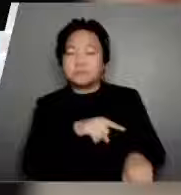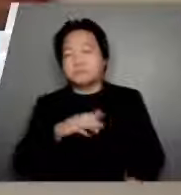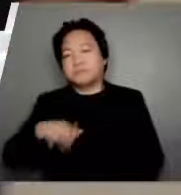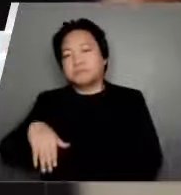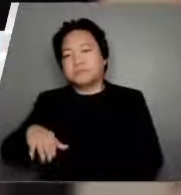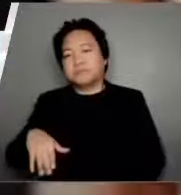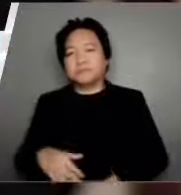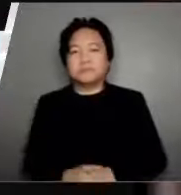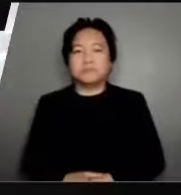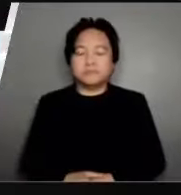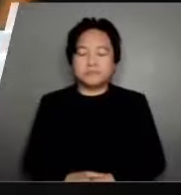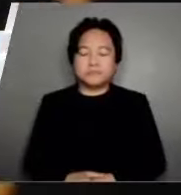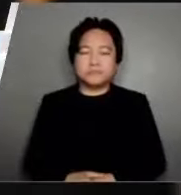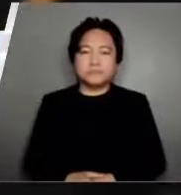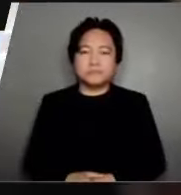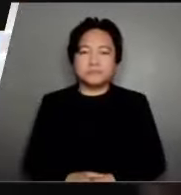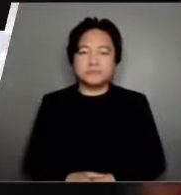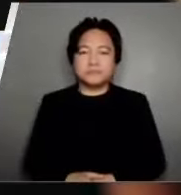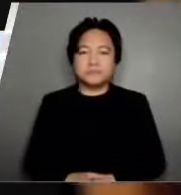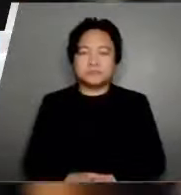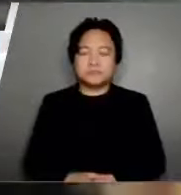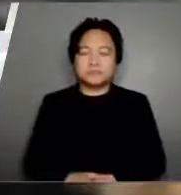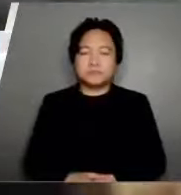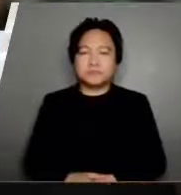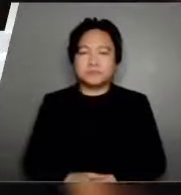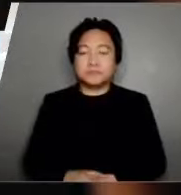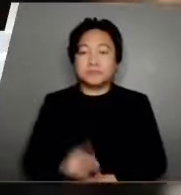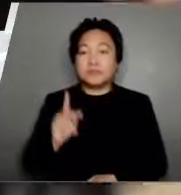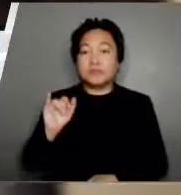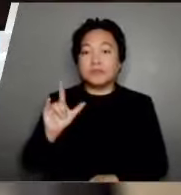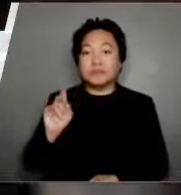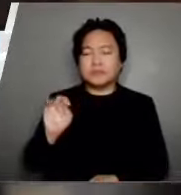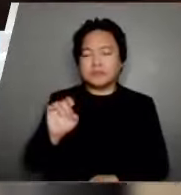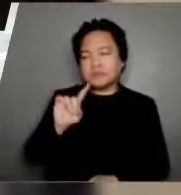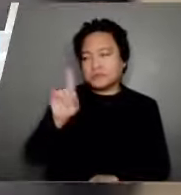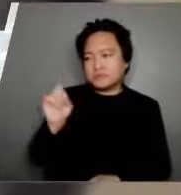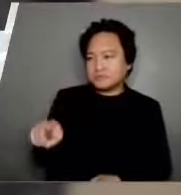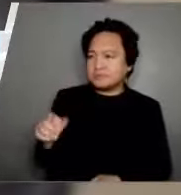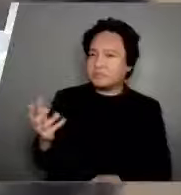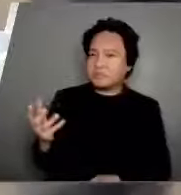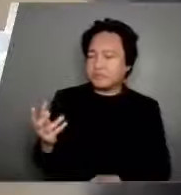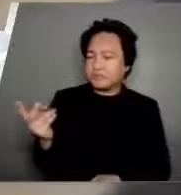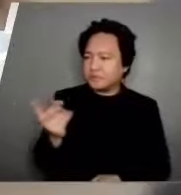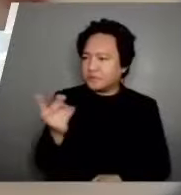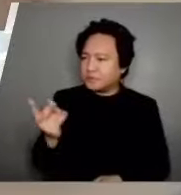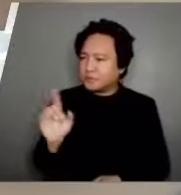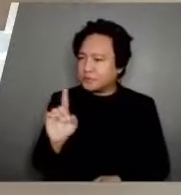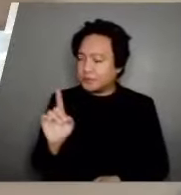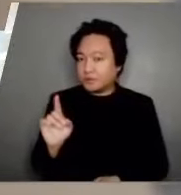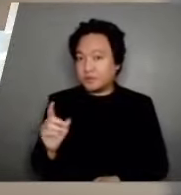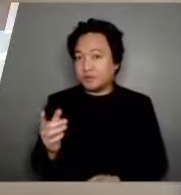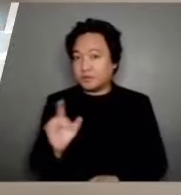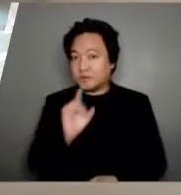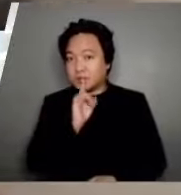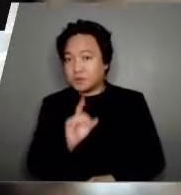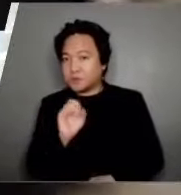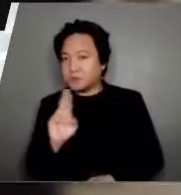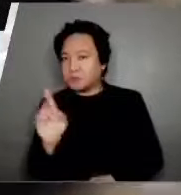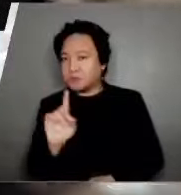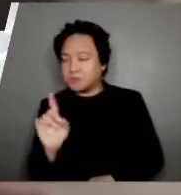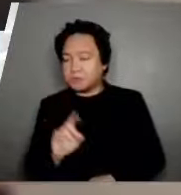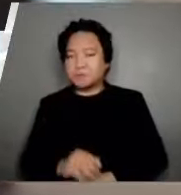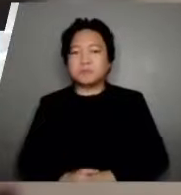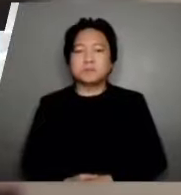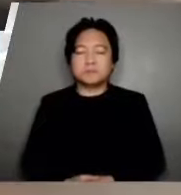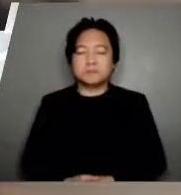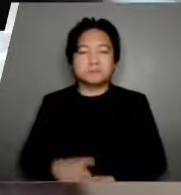viral video? Nang tanungin namin si Kyline recently kung ano bang meron sa kanila ni Kobe, matipid ang